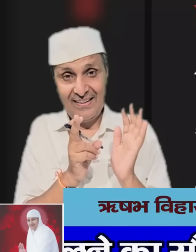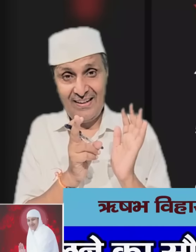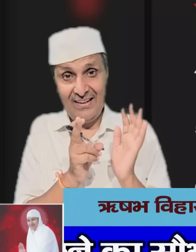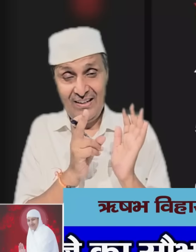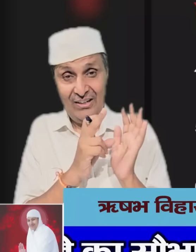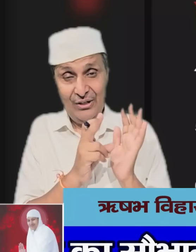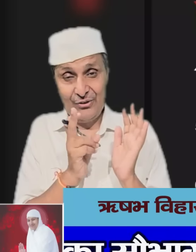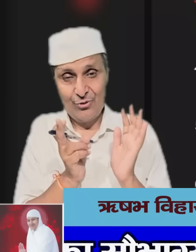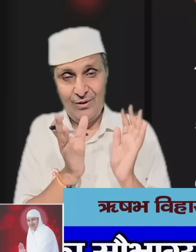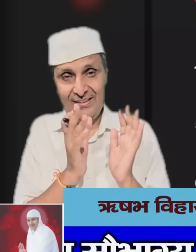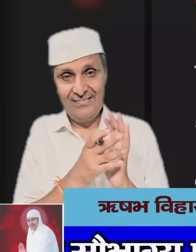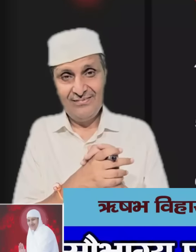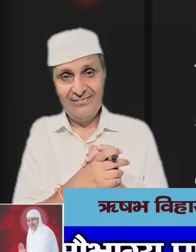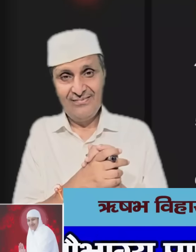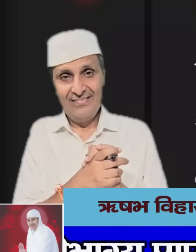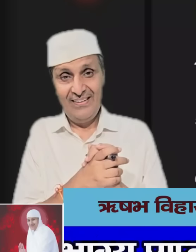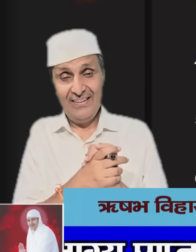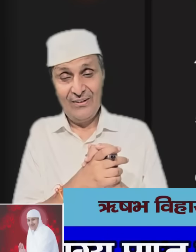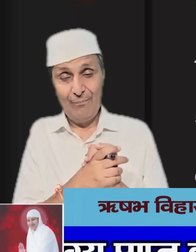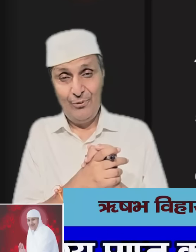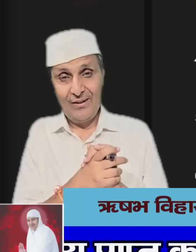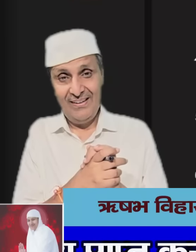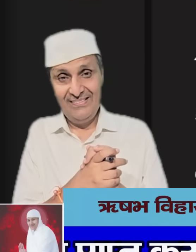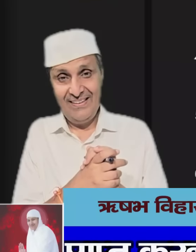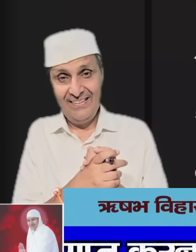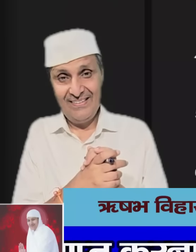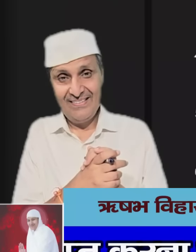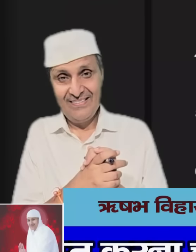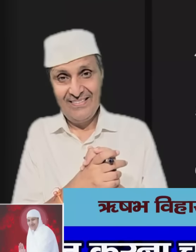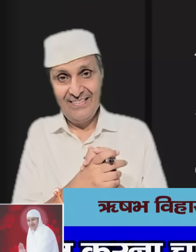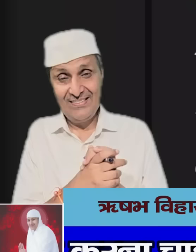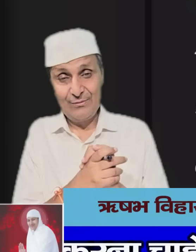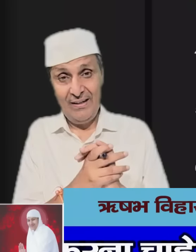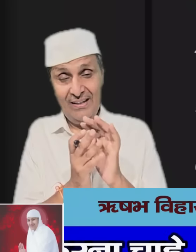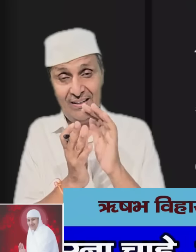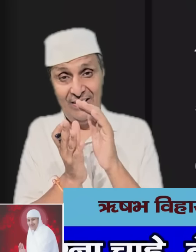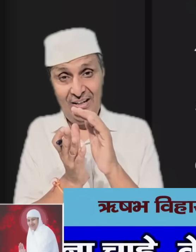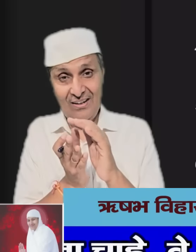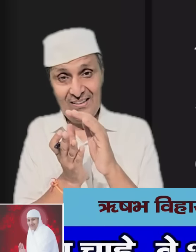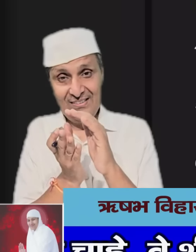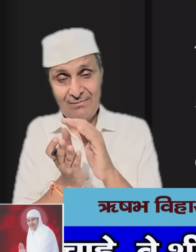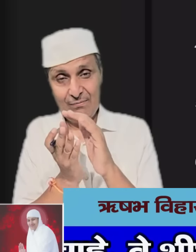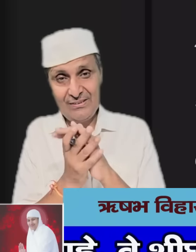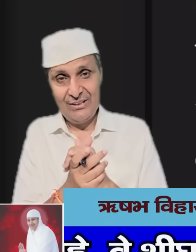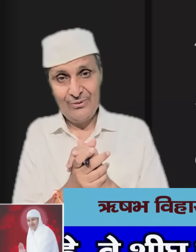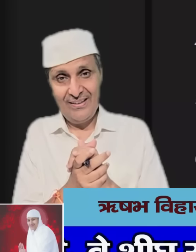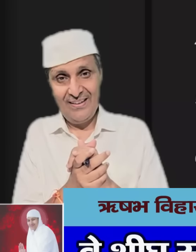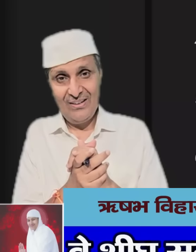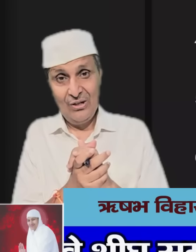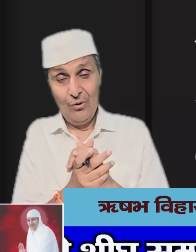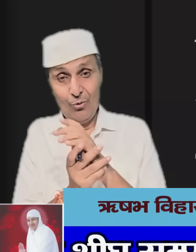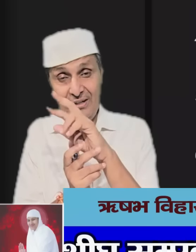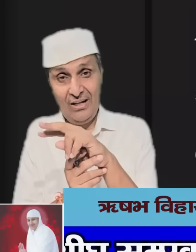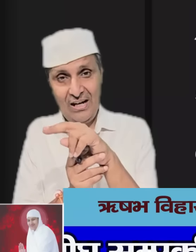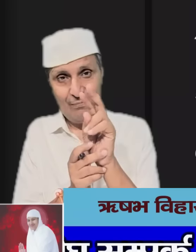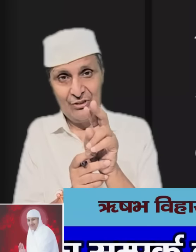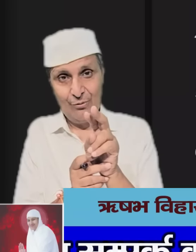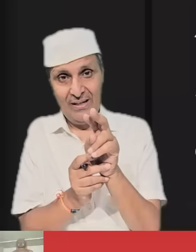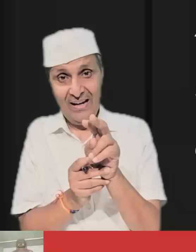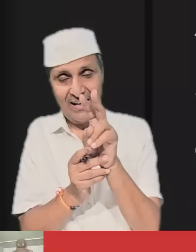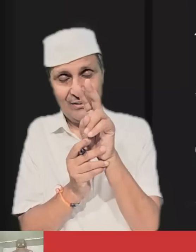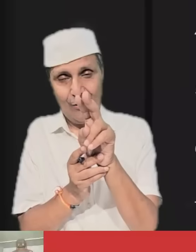अंदर कर्नाटक के अंदर 150 कॉलेज हैं कंप्यूटर इंजीनियरिंग के, जिसमें 1.5 लाख से लगभग बच्चे होते हैं। उन